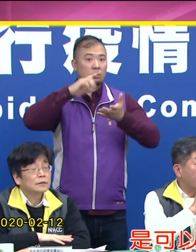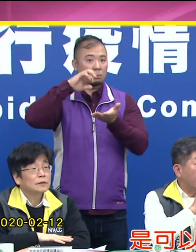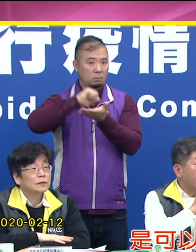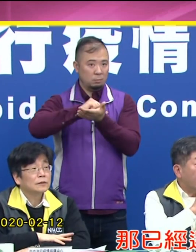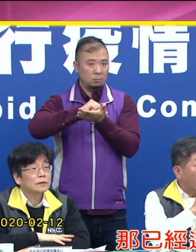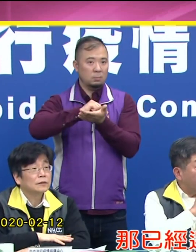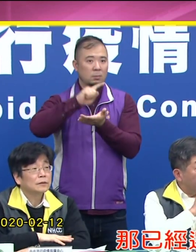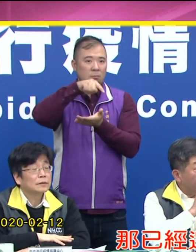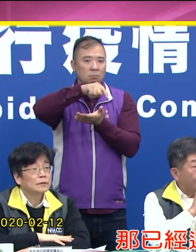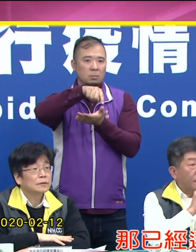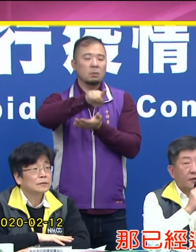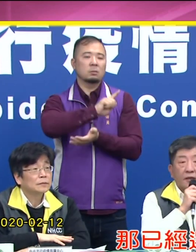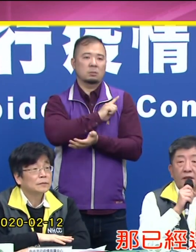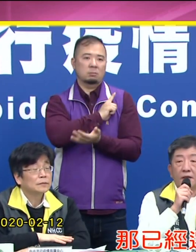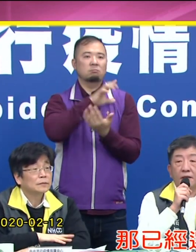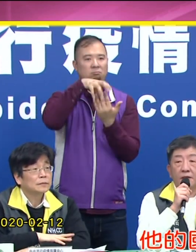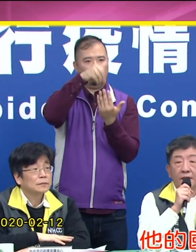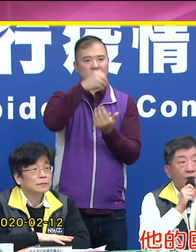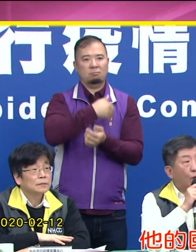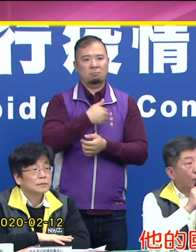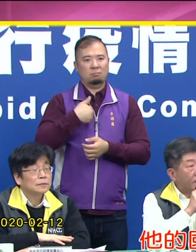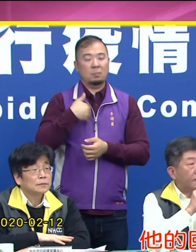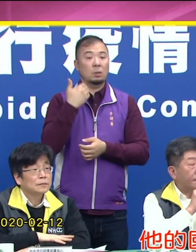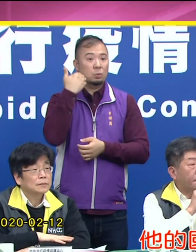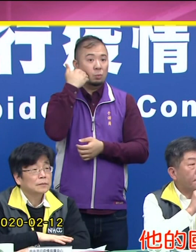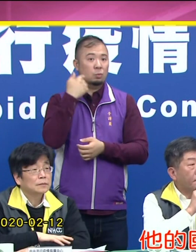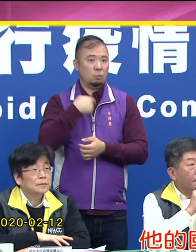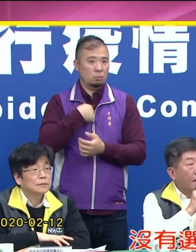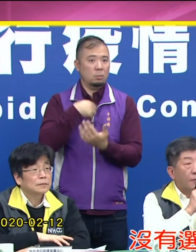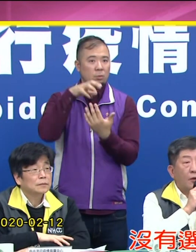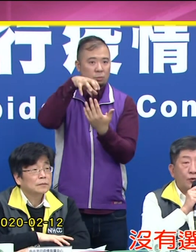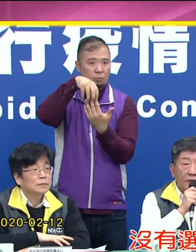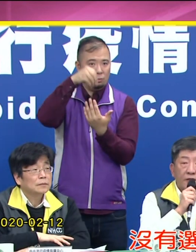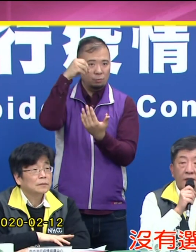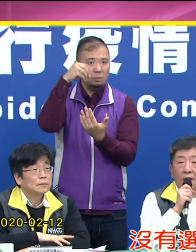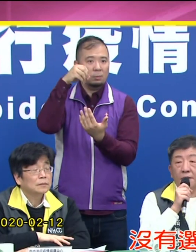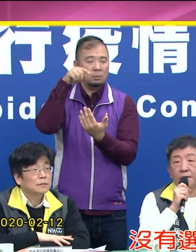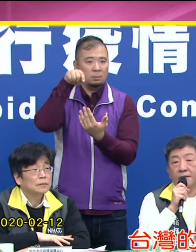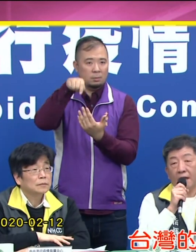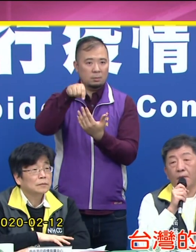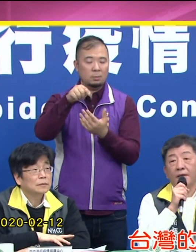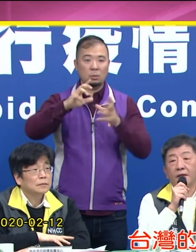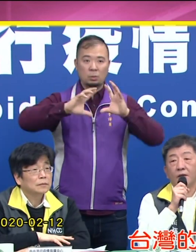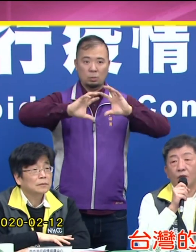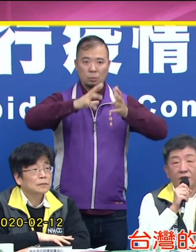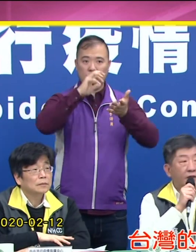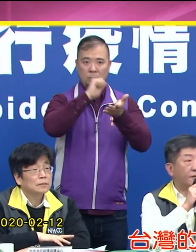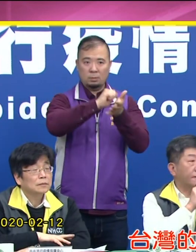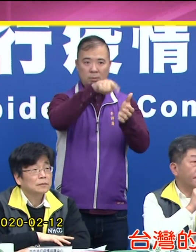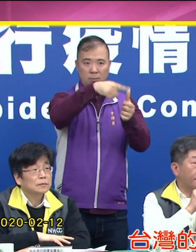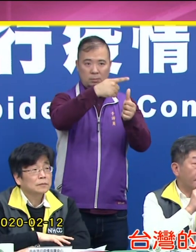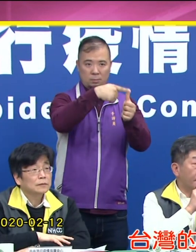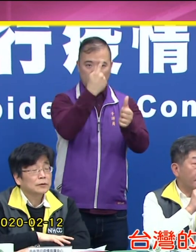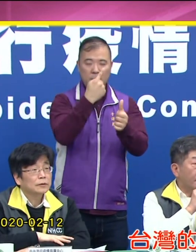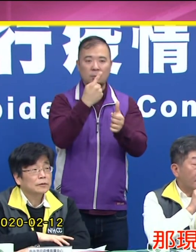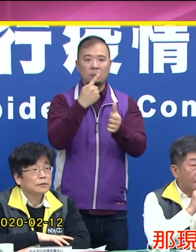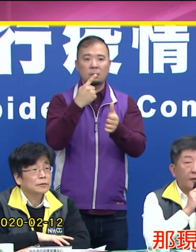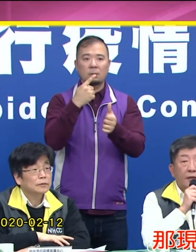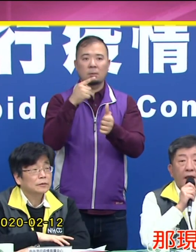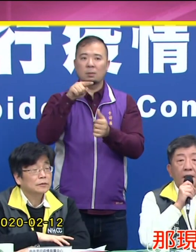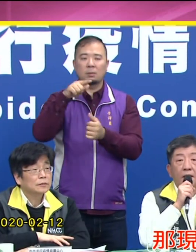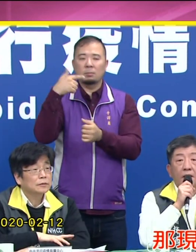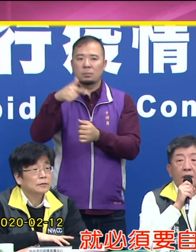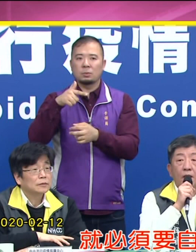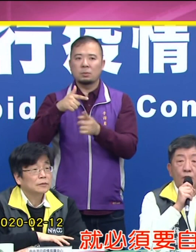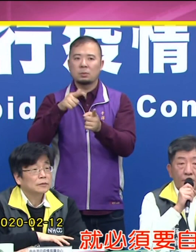就在说现在到底是搞什么。后来呢，果然五个小时之后呢，陈明东就出来赶快说不是给席，但是专案的考量嘛，所以他的公姐的修